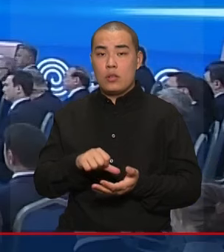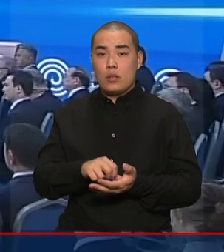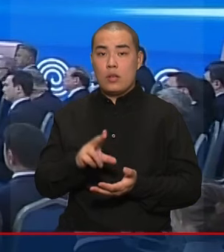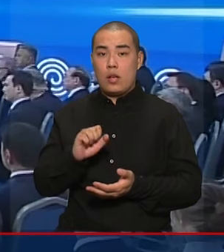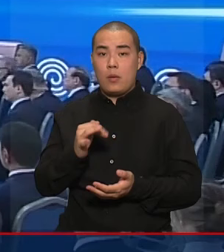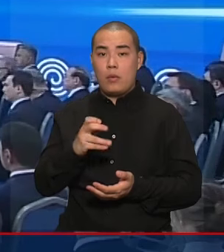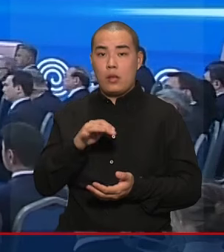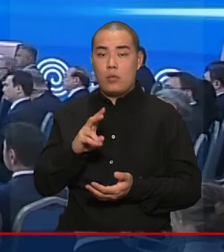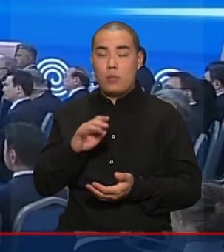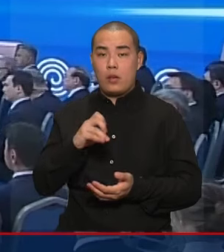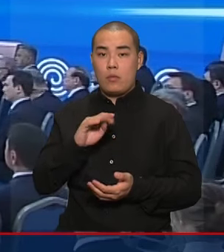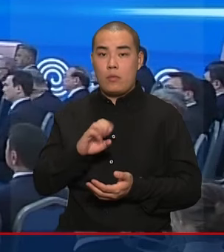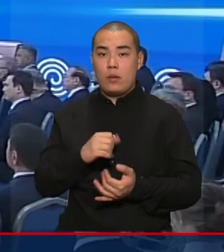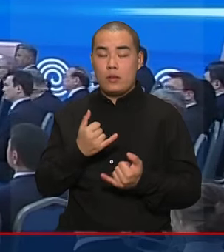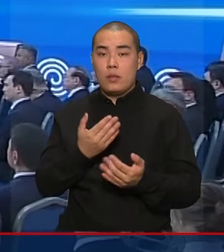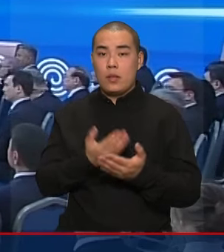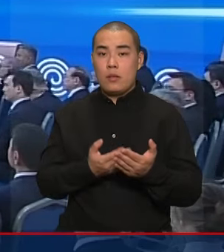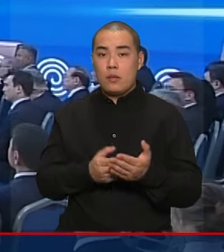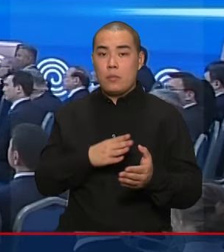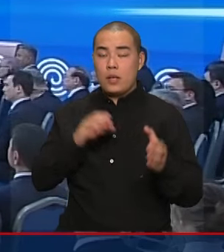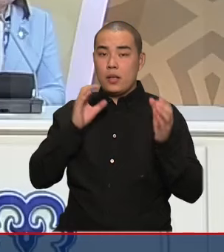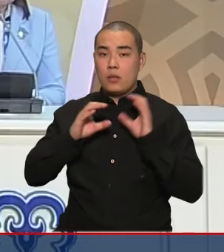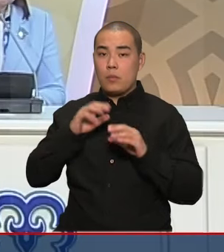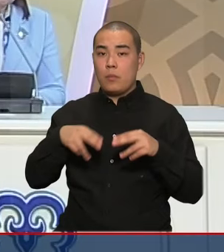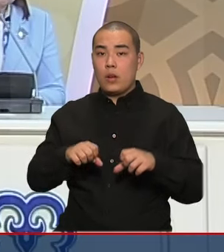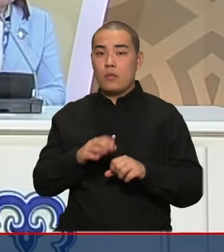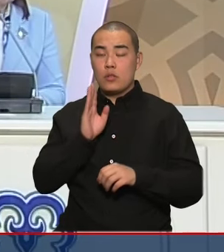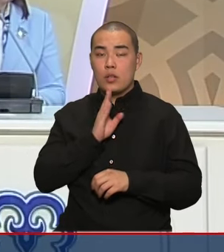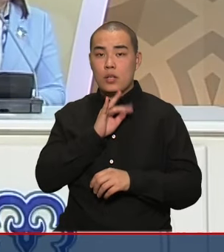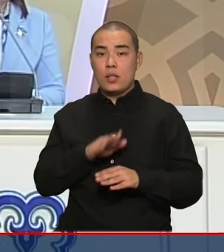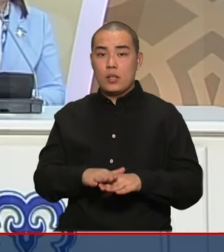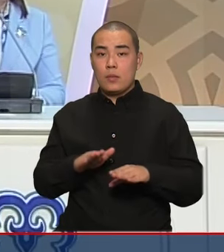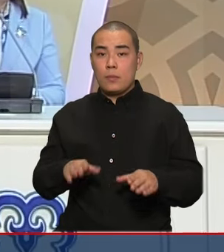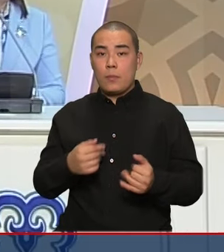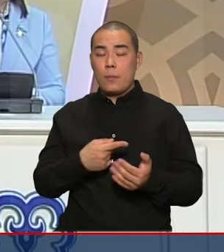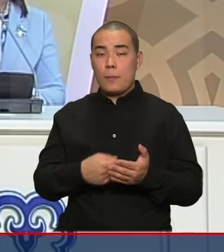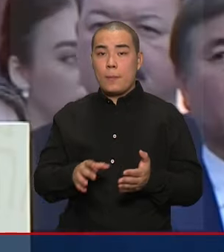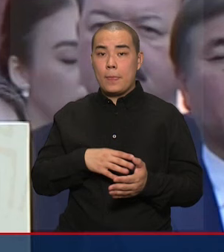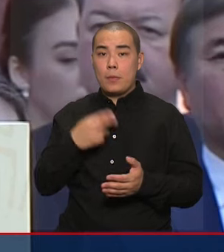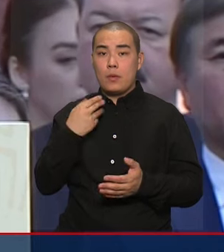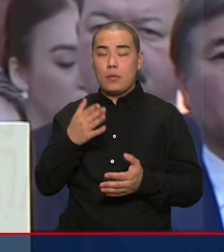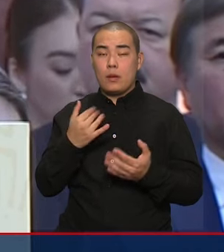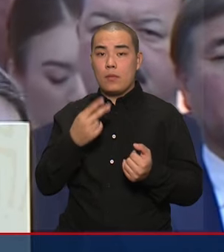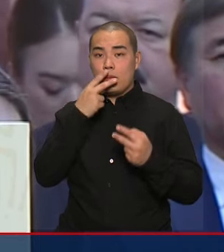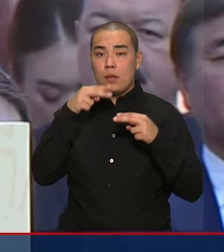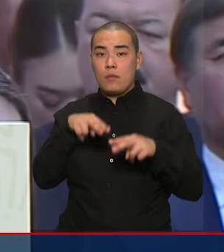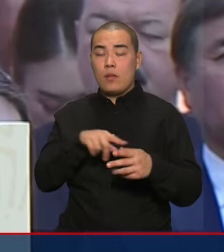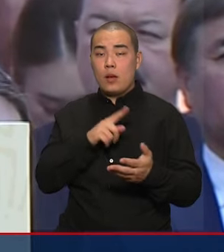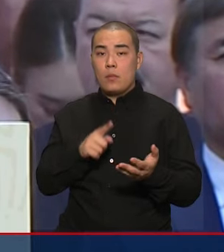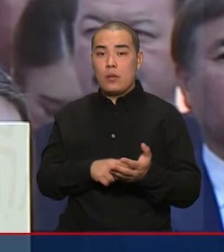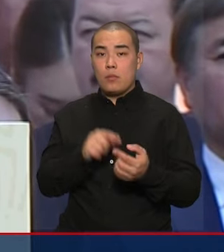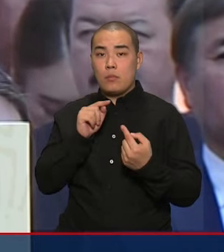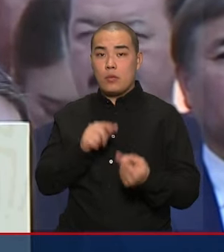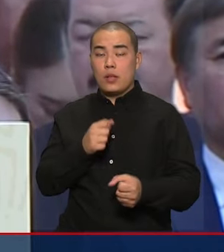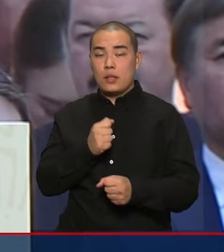Айман Умарова предложила сегодня создать Институт прав женщин и детей. Она подчеркнула, что президент держит на контроле вопросы по